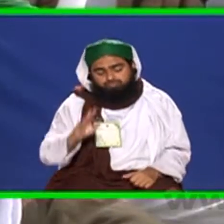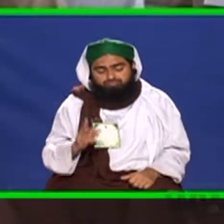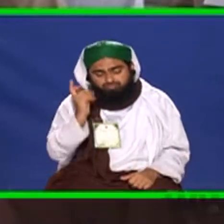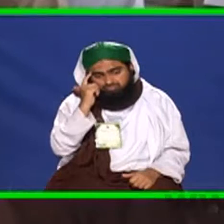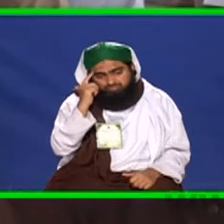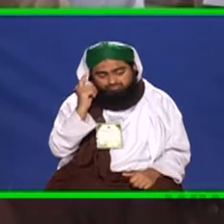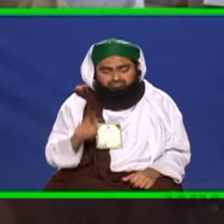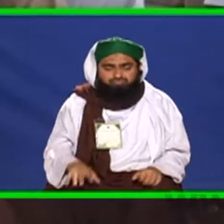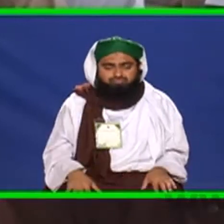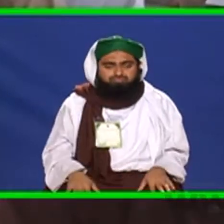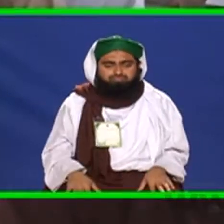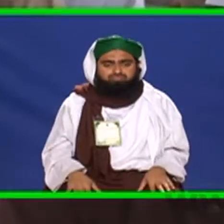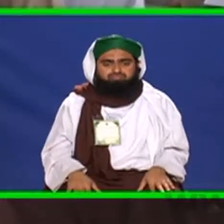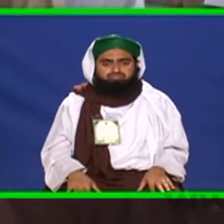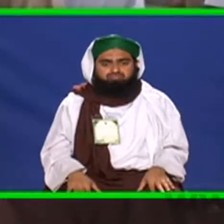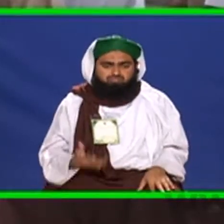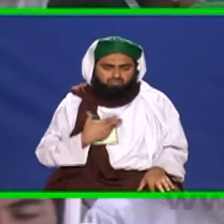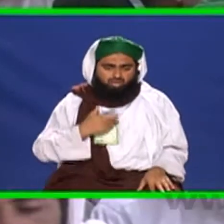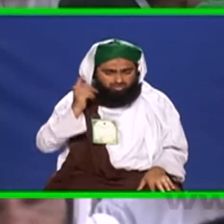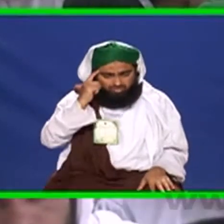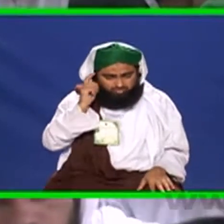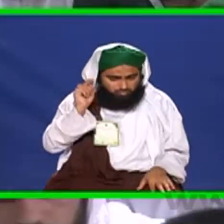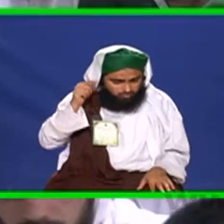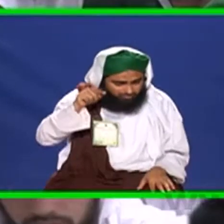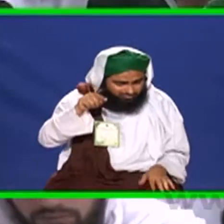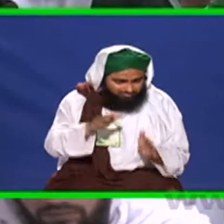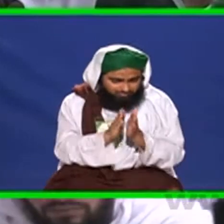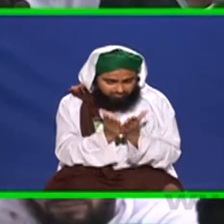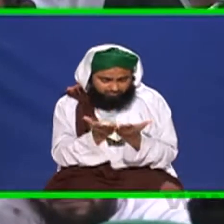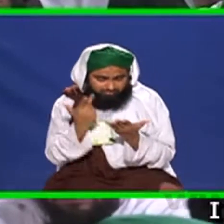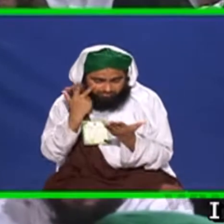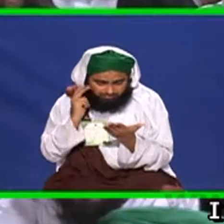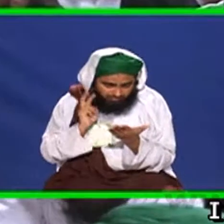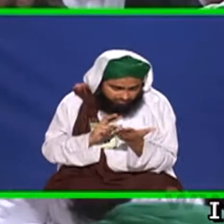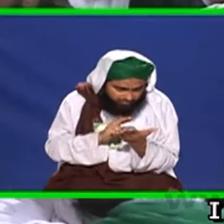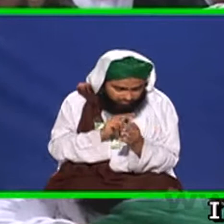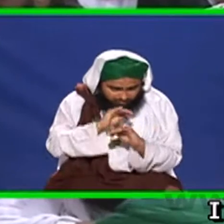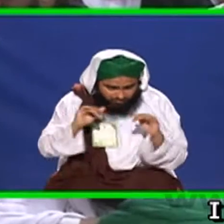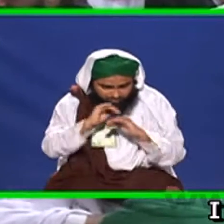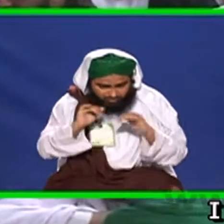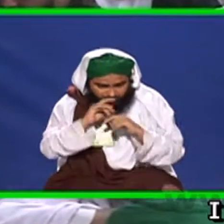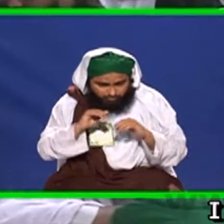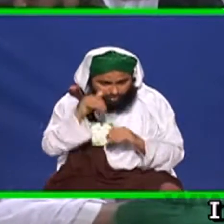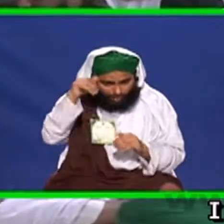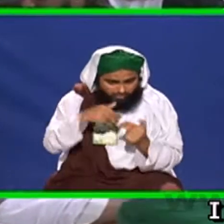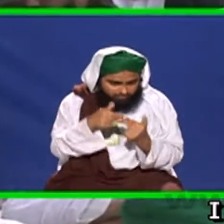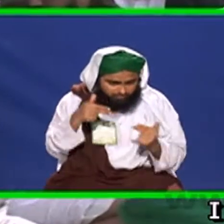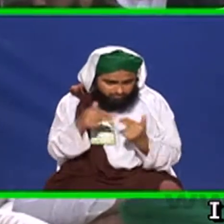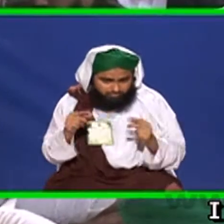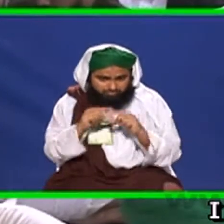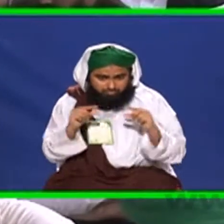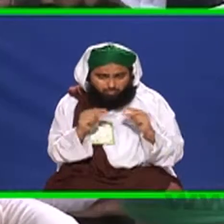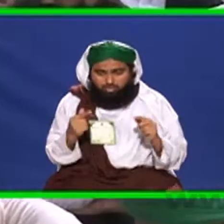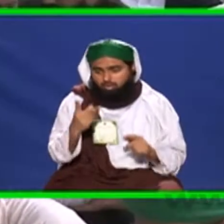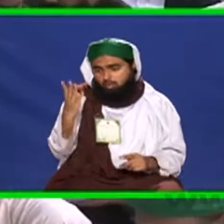نے تھوڑی اس کی تحقیق کی، کتابیں کھول کر دیکھا کہ وہ حدیث سے تلاش کی جائے کہ غلام آزاد کرنے کا آگے کتنا